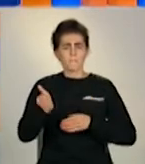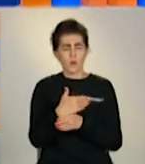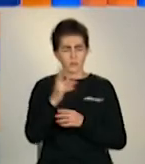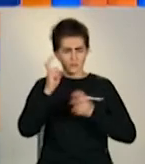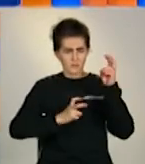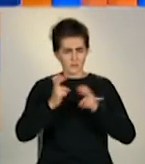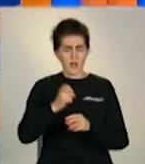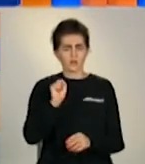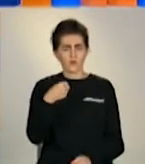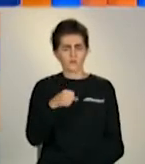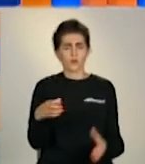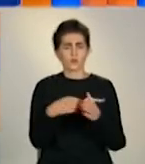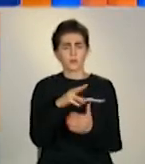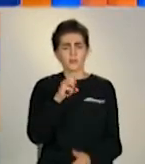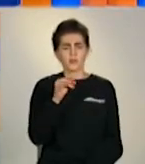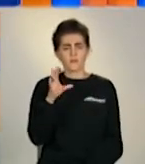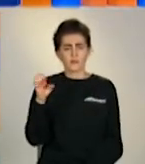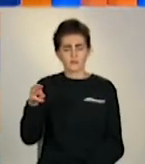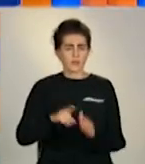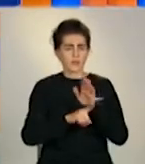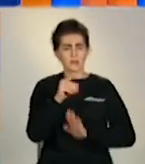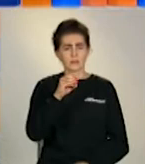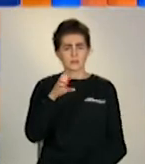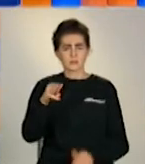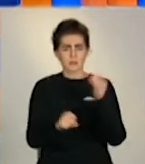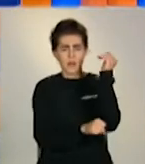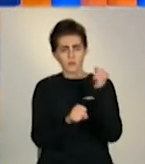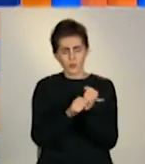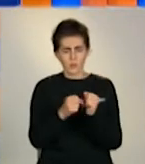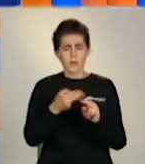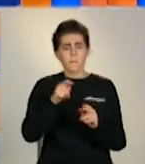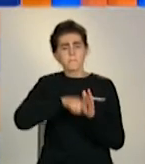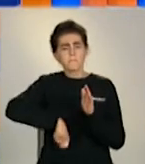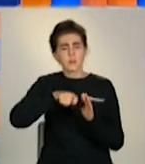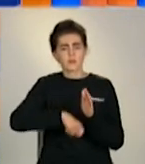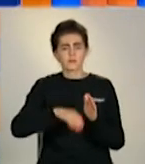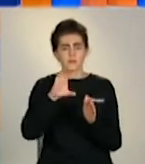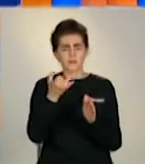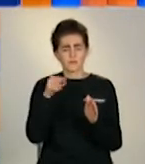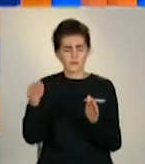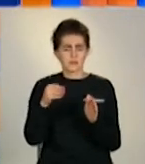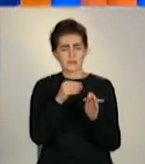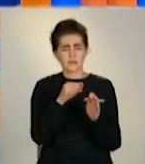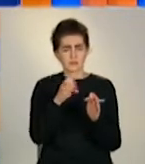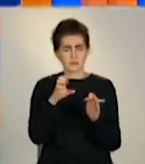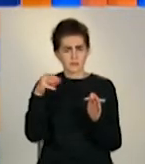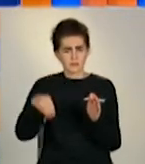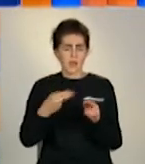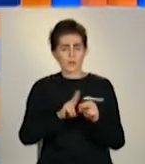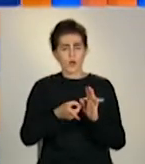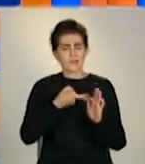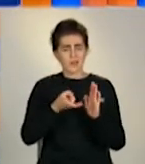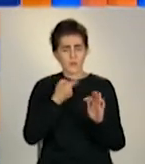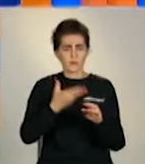групи «Метінвест» розпочали тестування працівників за системою «Safety Test». Екзамен складається